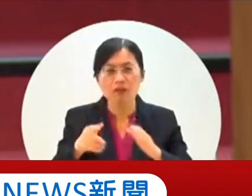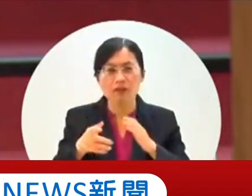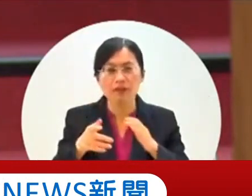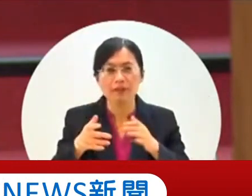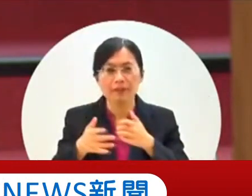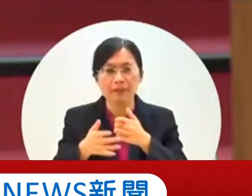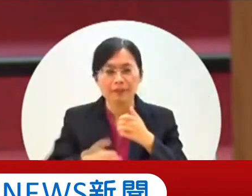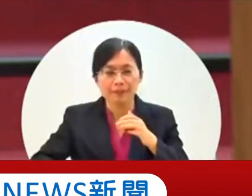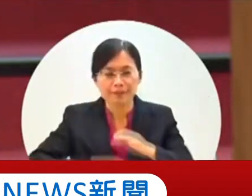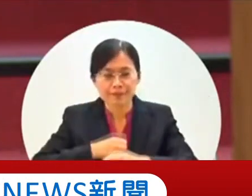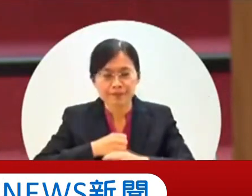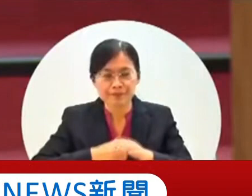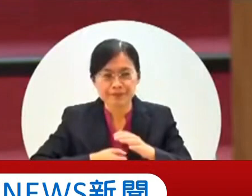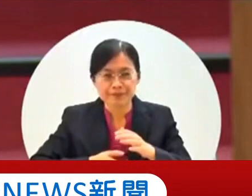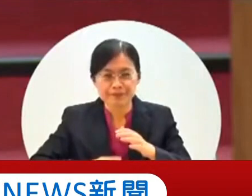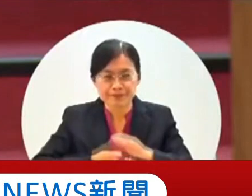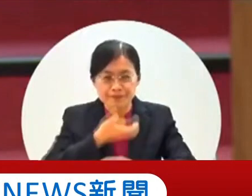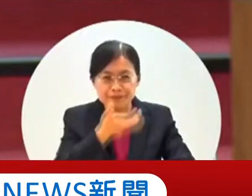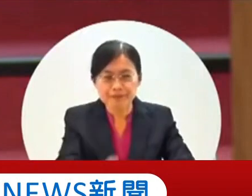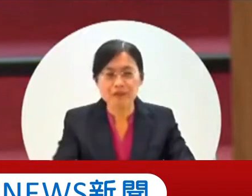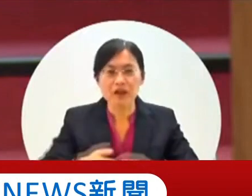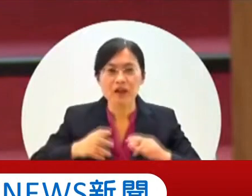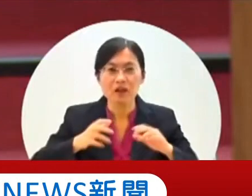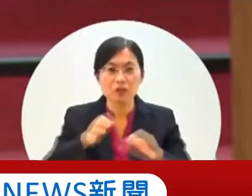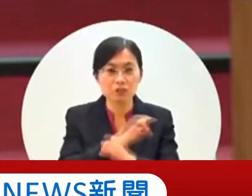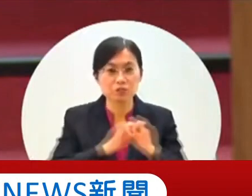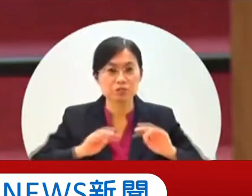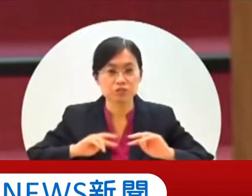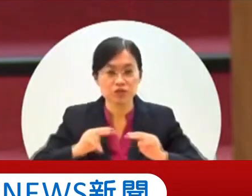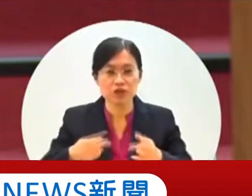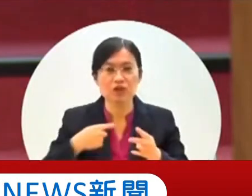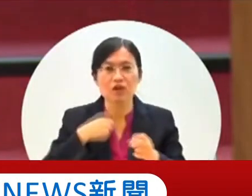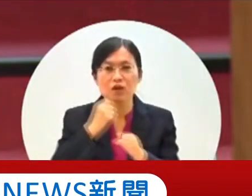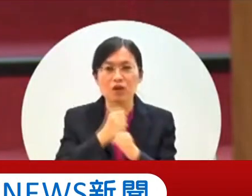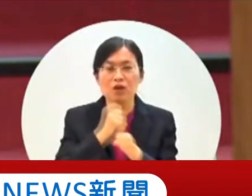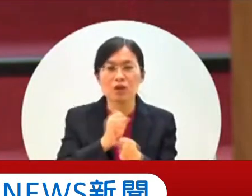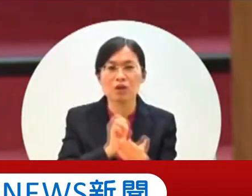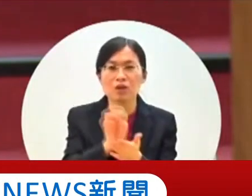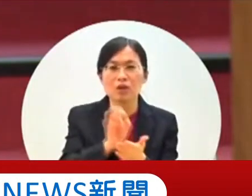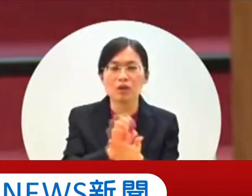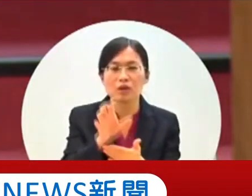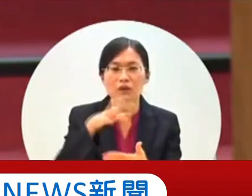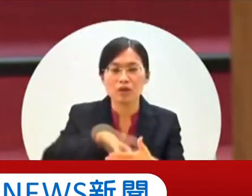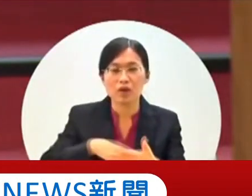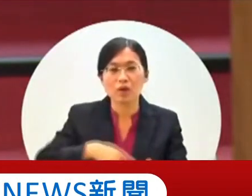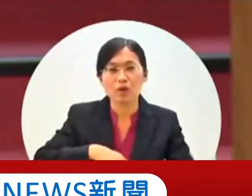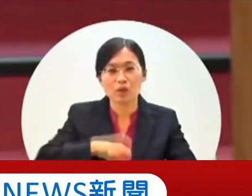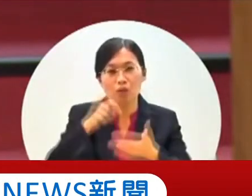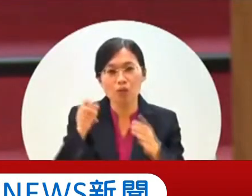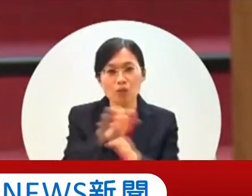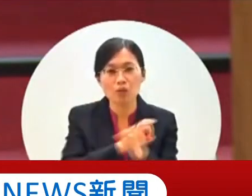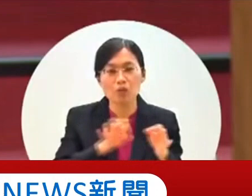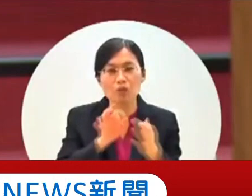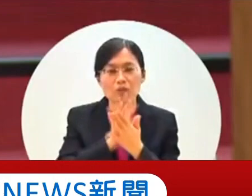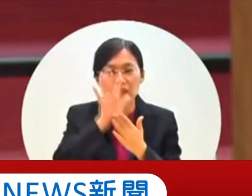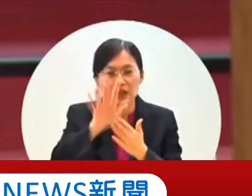的经济环境。所以我在施政报告里面去提到说，拼经济后应该拼生育。